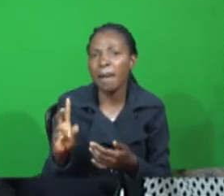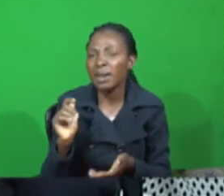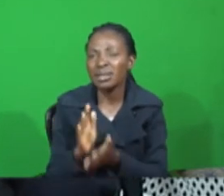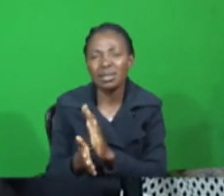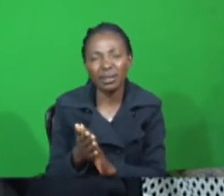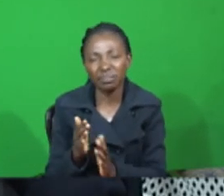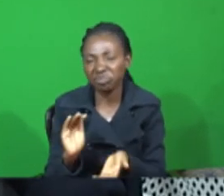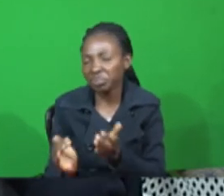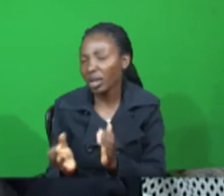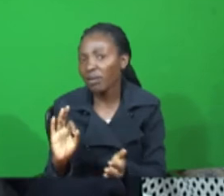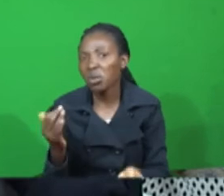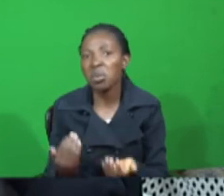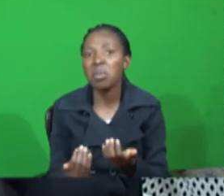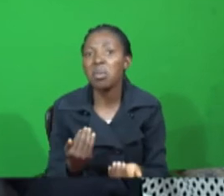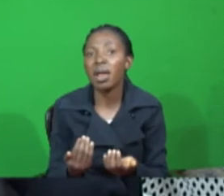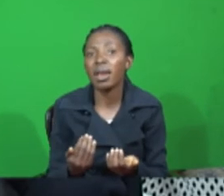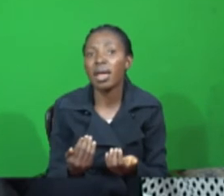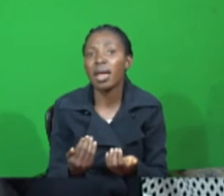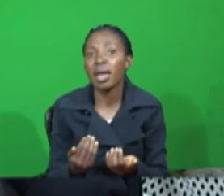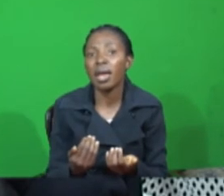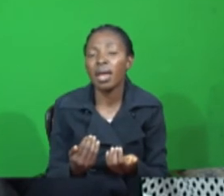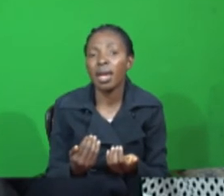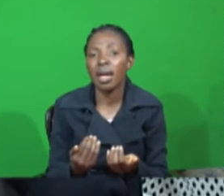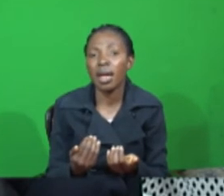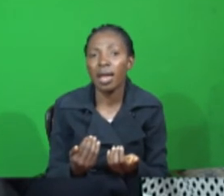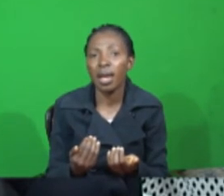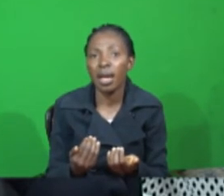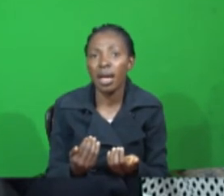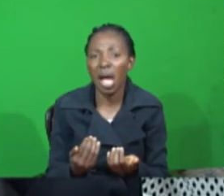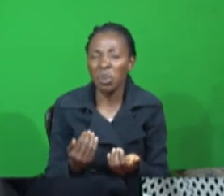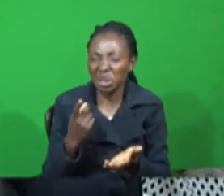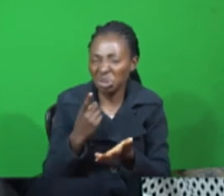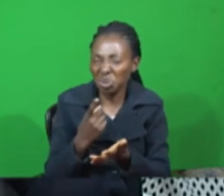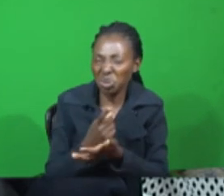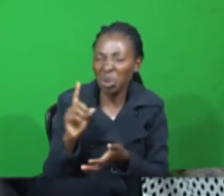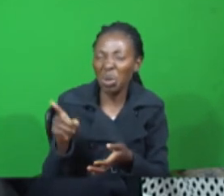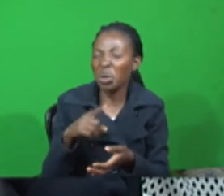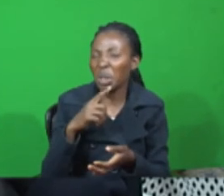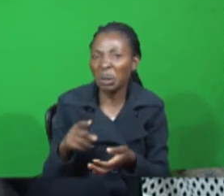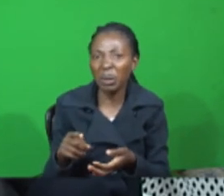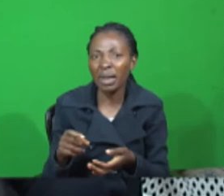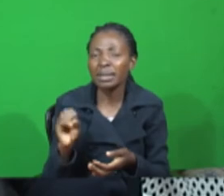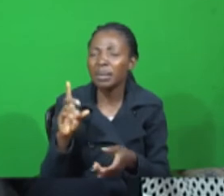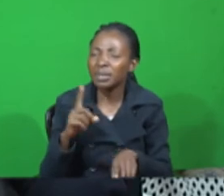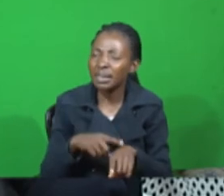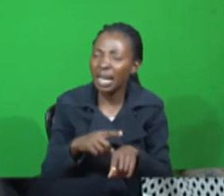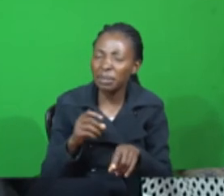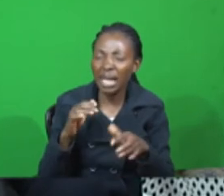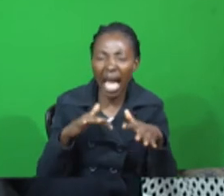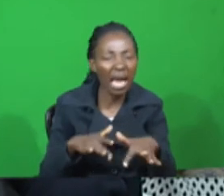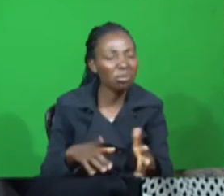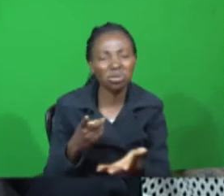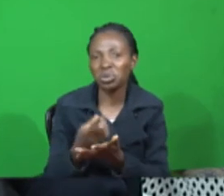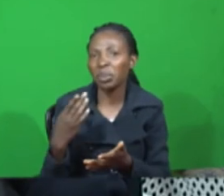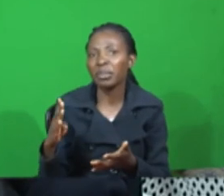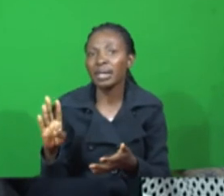Pane kakurara mika kamwe kanitika kikutu notezo zoti. Kikutu ita wezi dani mwa. Iki kikutu ita wezi. Ilo baibe ruto ti parukukura mga nane kuzarwa.